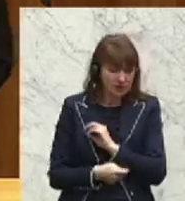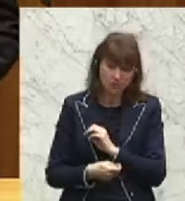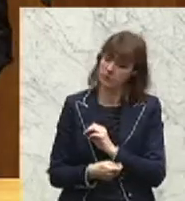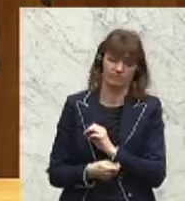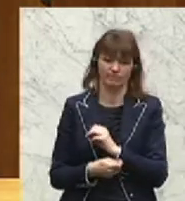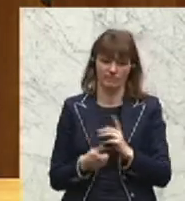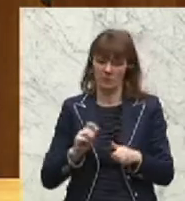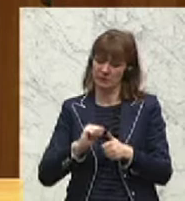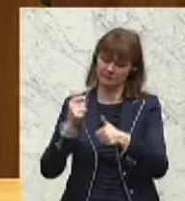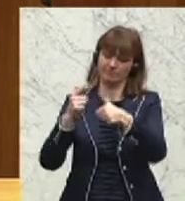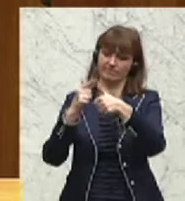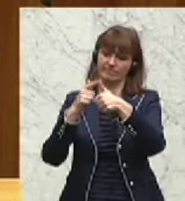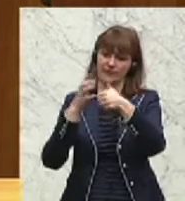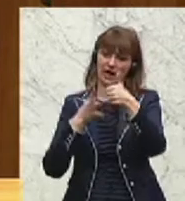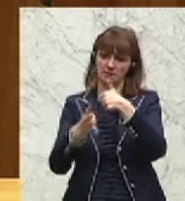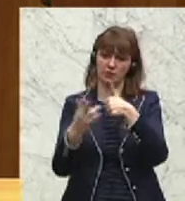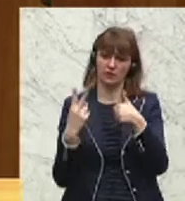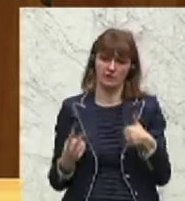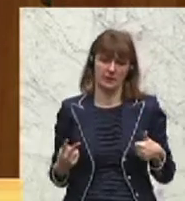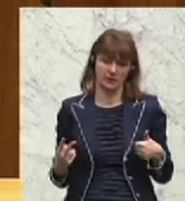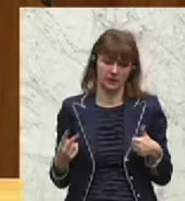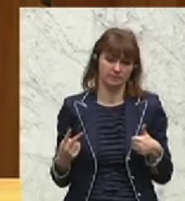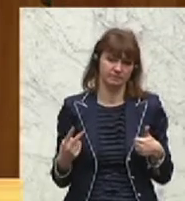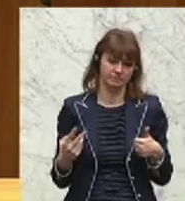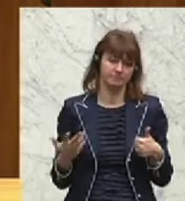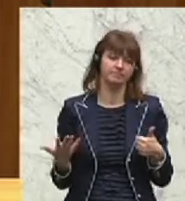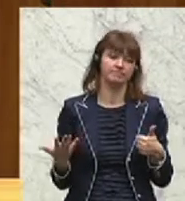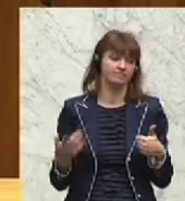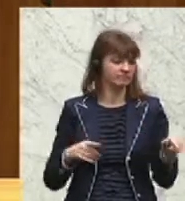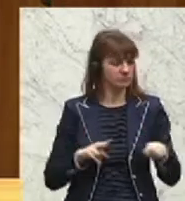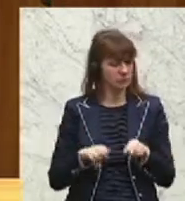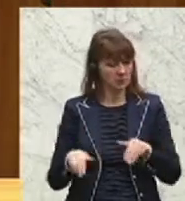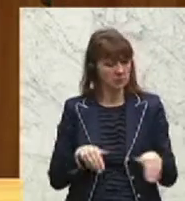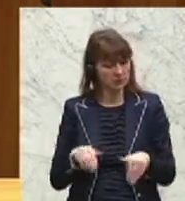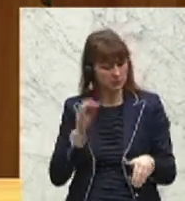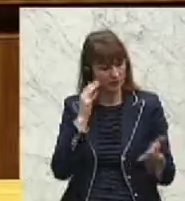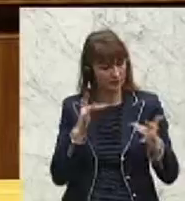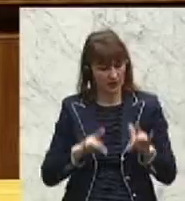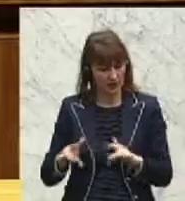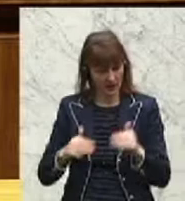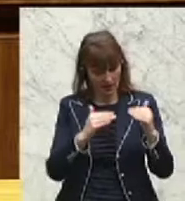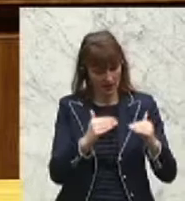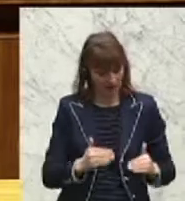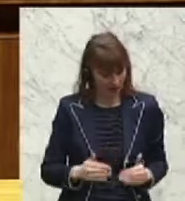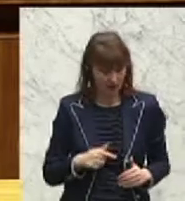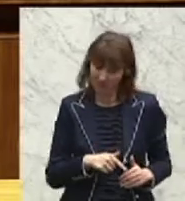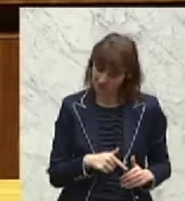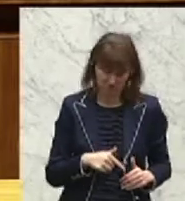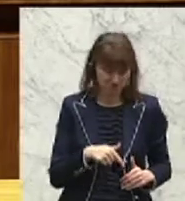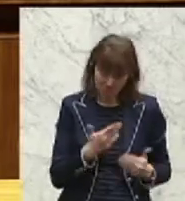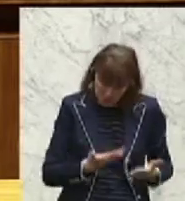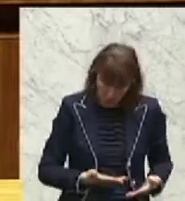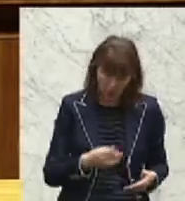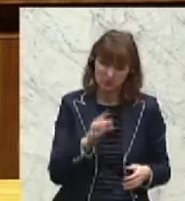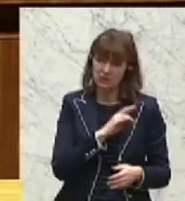dem voran. Und mit dem, was jetzt hier vorliegt, Frau Bundesministerin, wäre nicht einmal Salzburg verhinderbar,